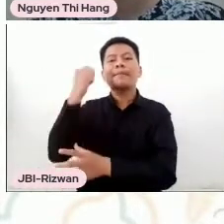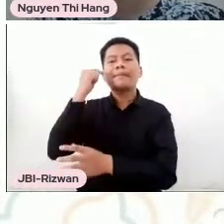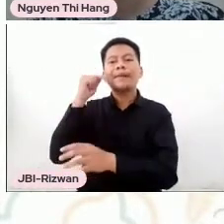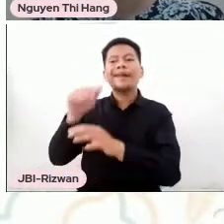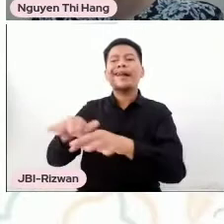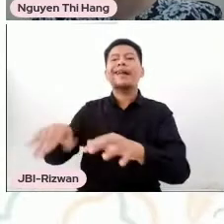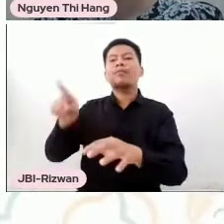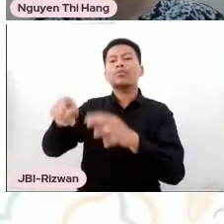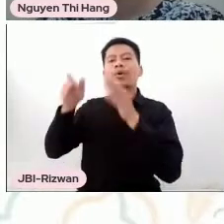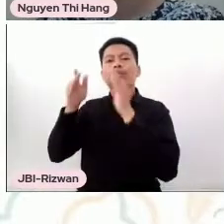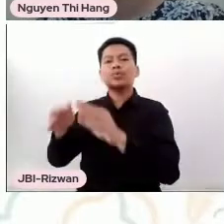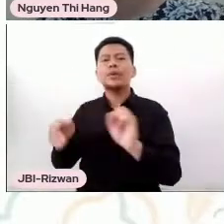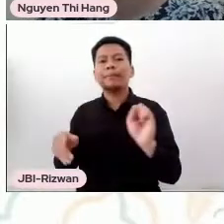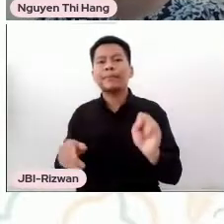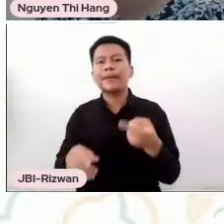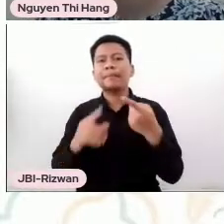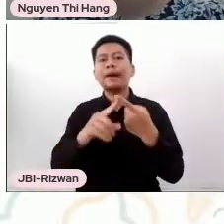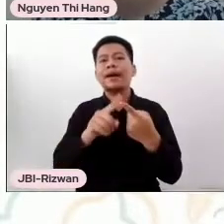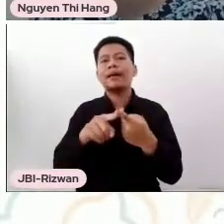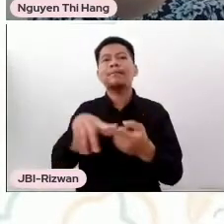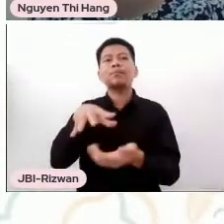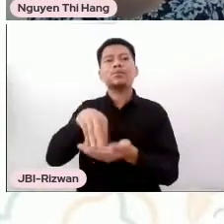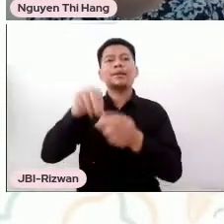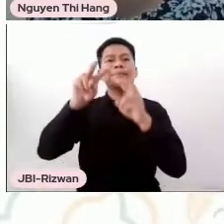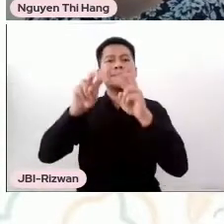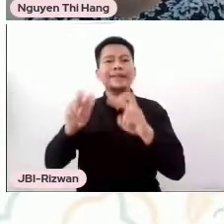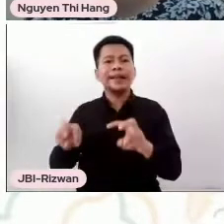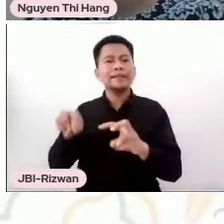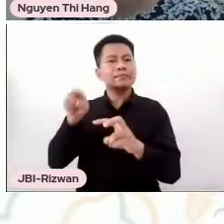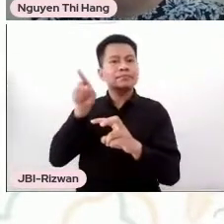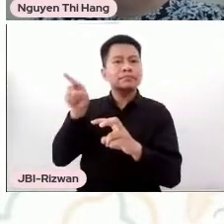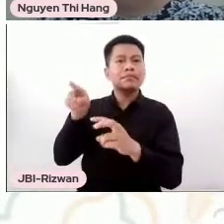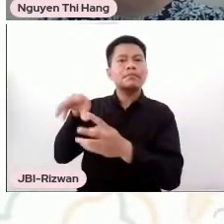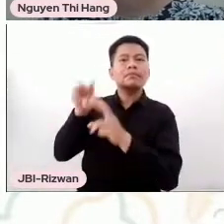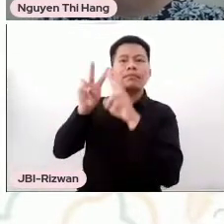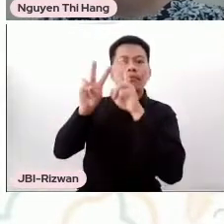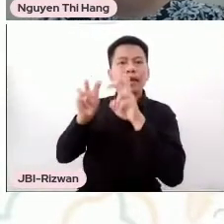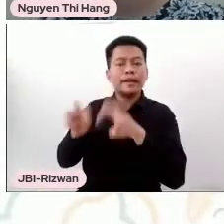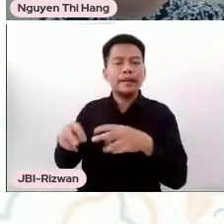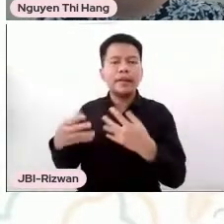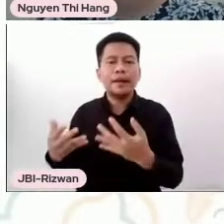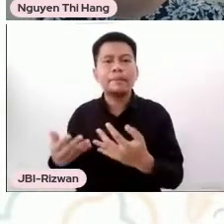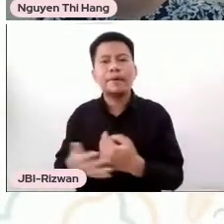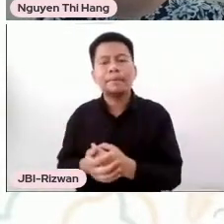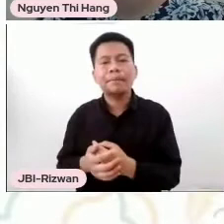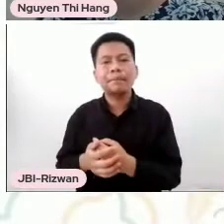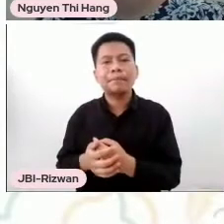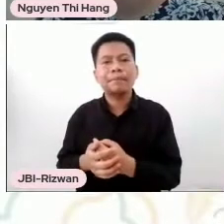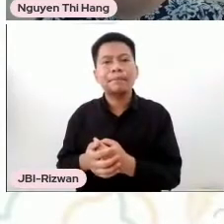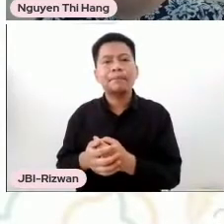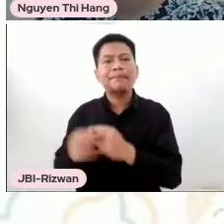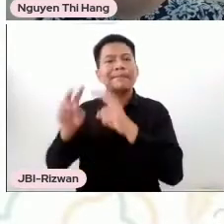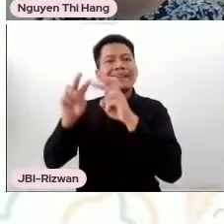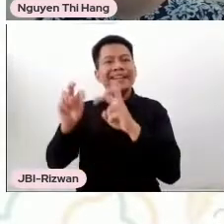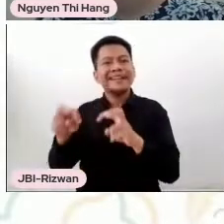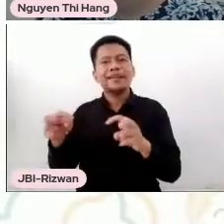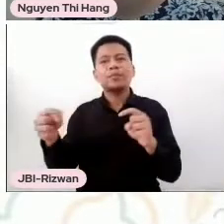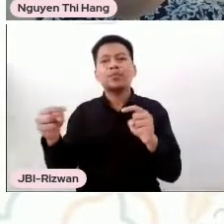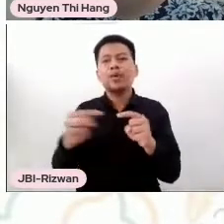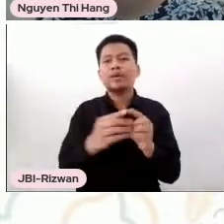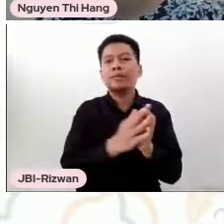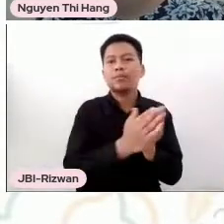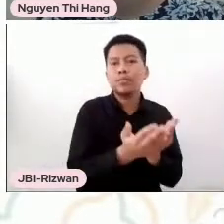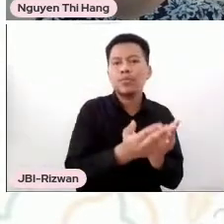adalah pusat penelitian. Di sana itu mereka meneliti yang berkaitan dengan buku, kurikulum,